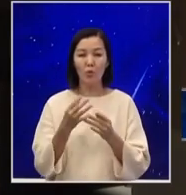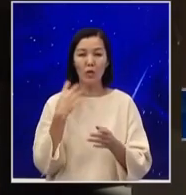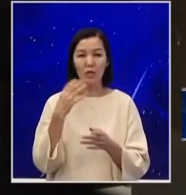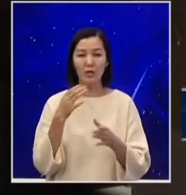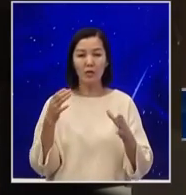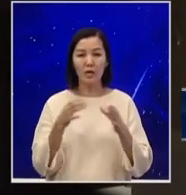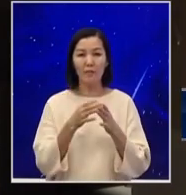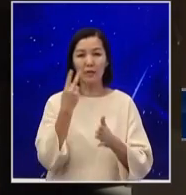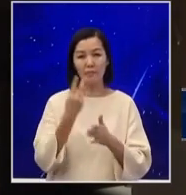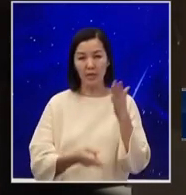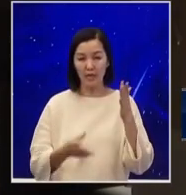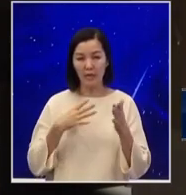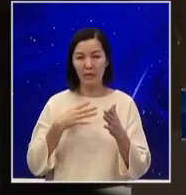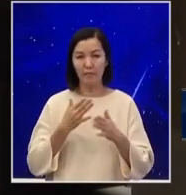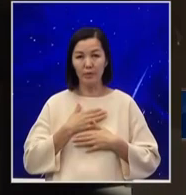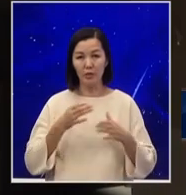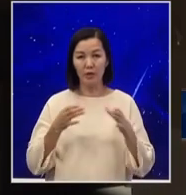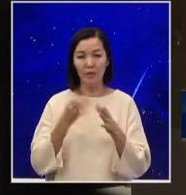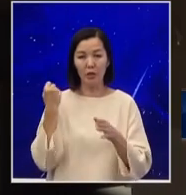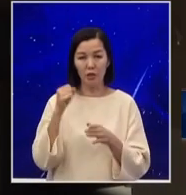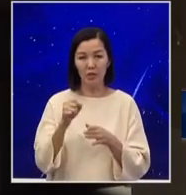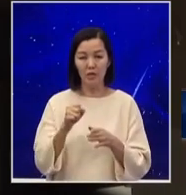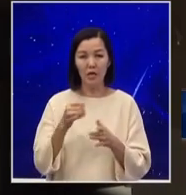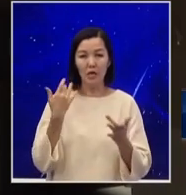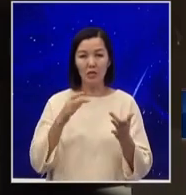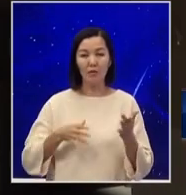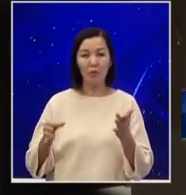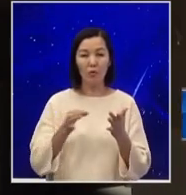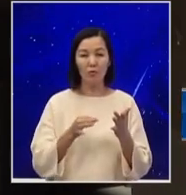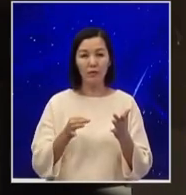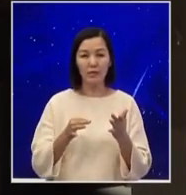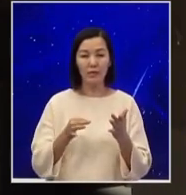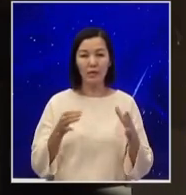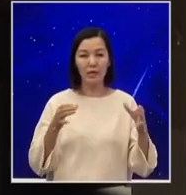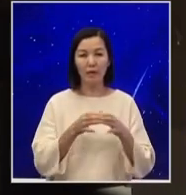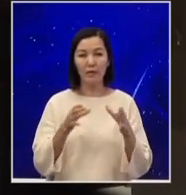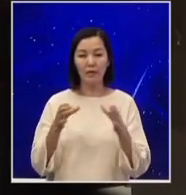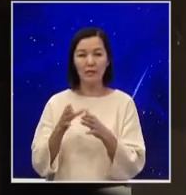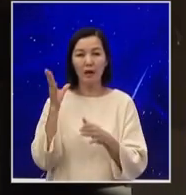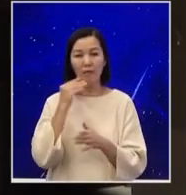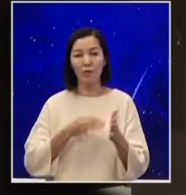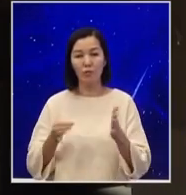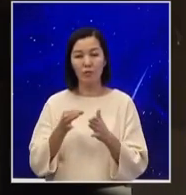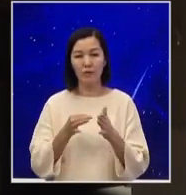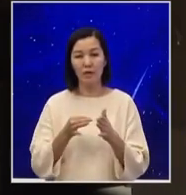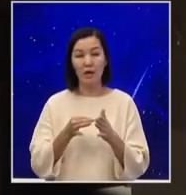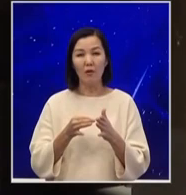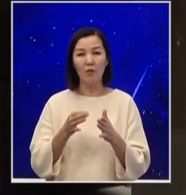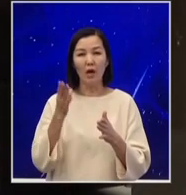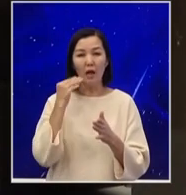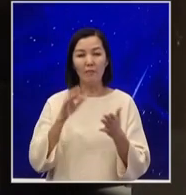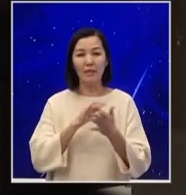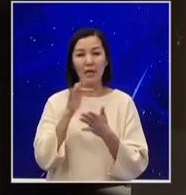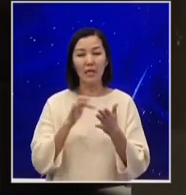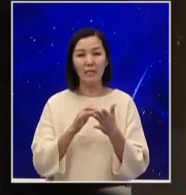кейін артта қалған Жамбыл облысының командасы және Алматының командасы бізге лес